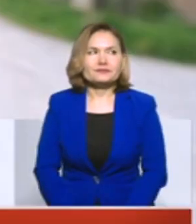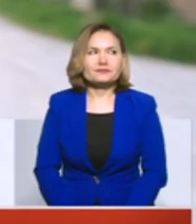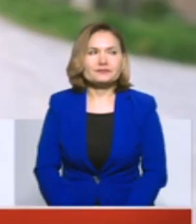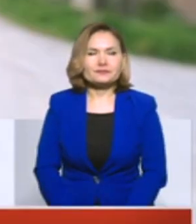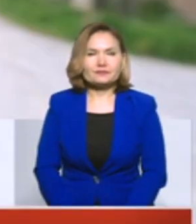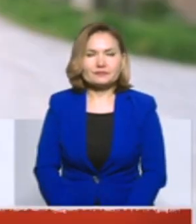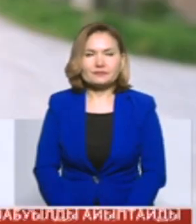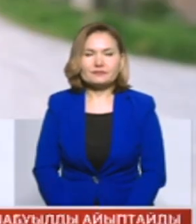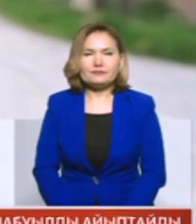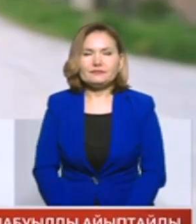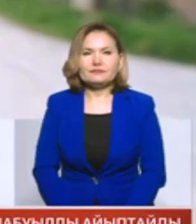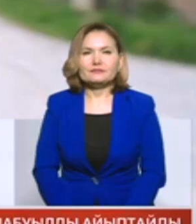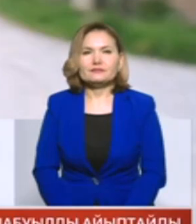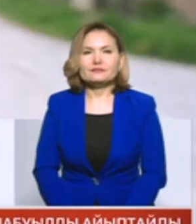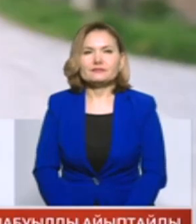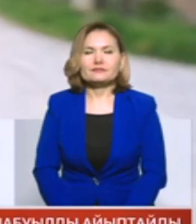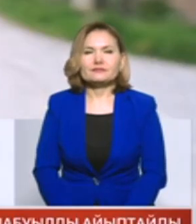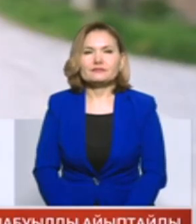Шарттағы 11